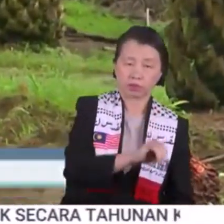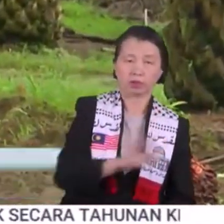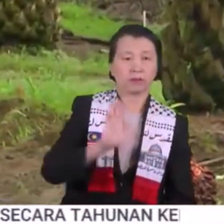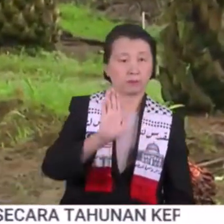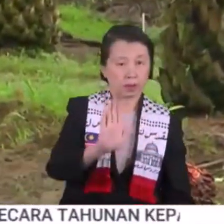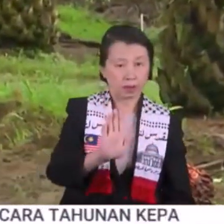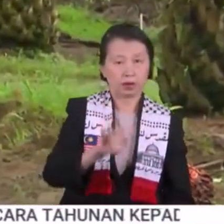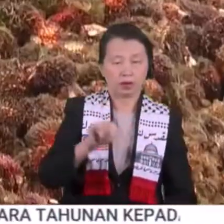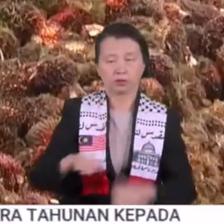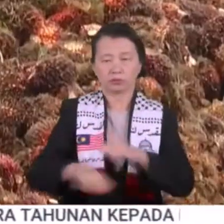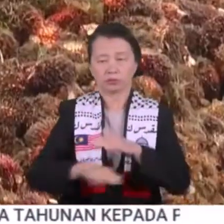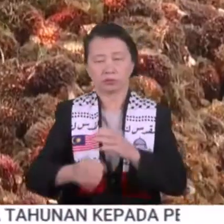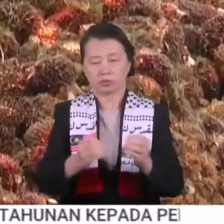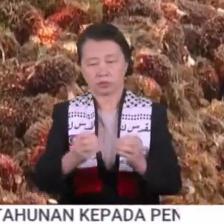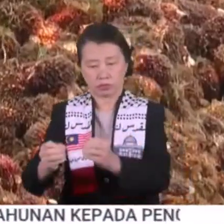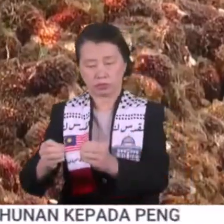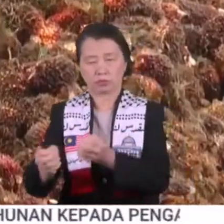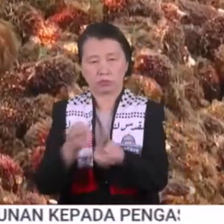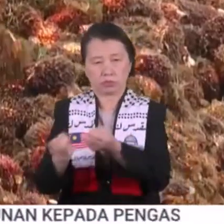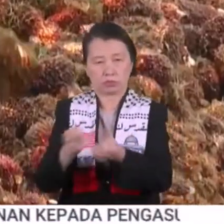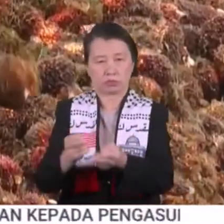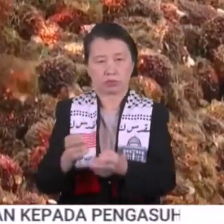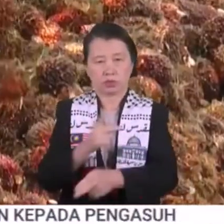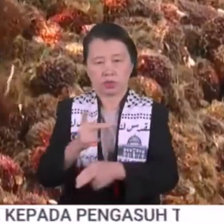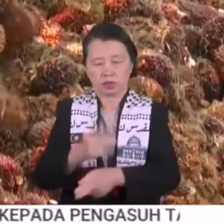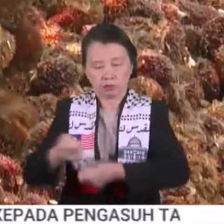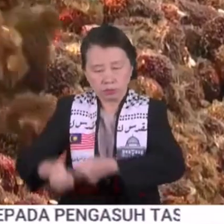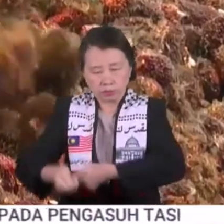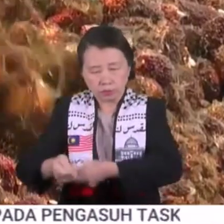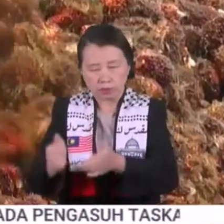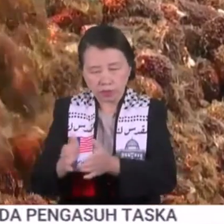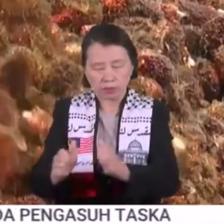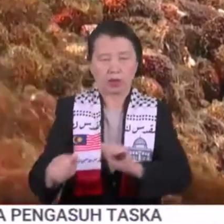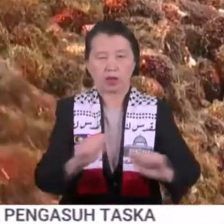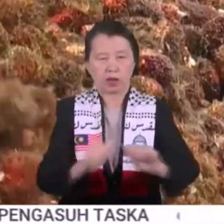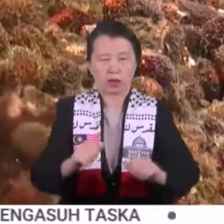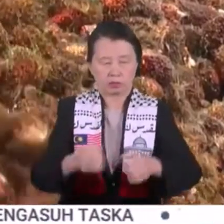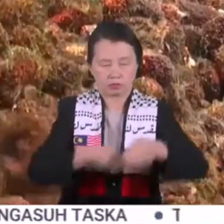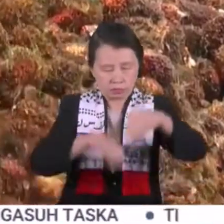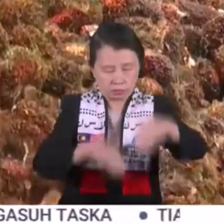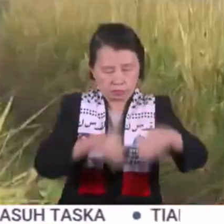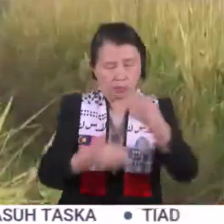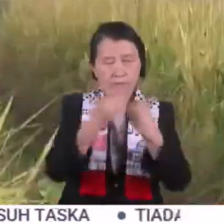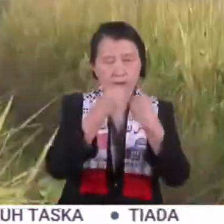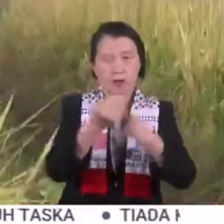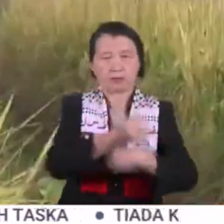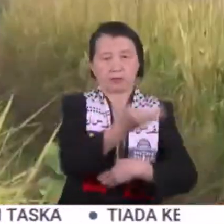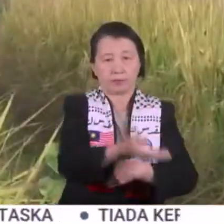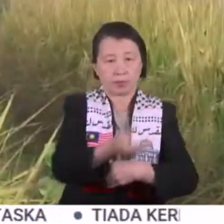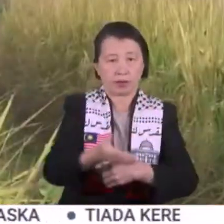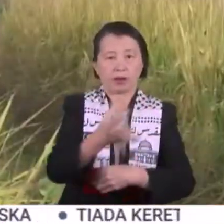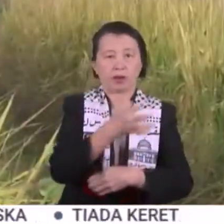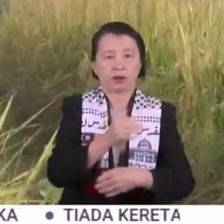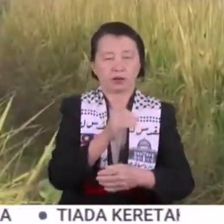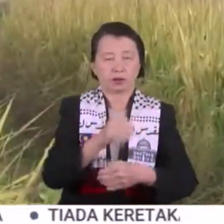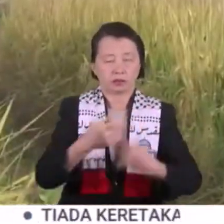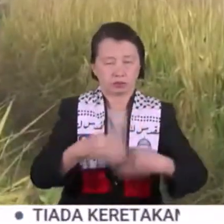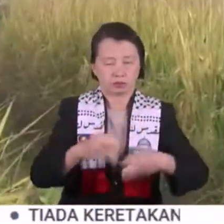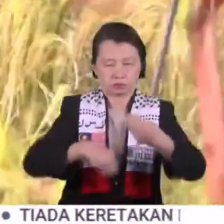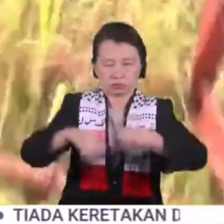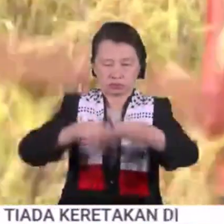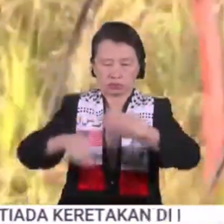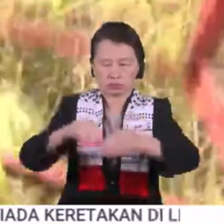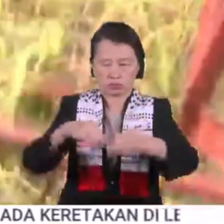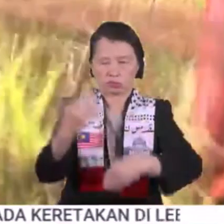atau organisasi yang mengusahakan kebun kecil, aktif menghasilkan tanaman makanan dan barangan serta menjana nilai